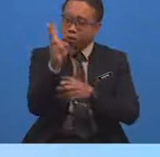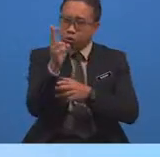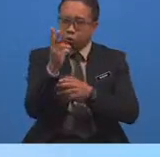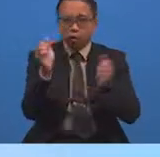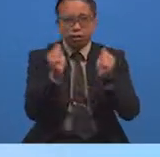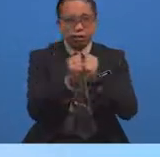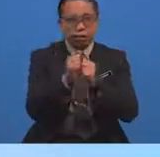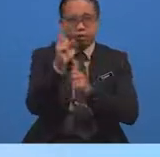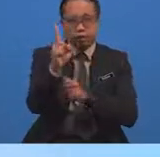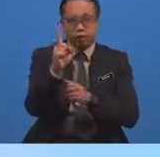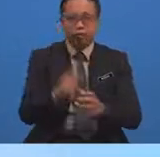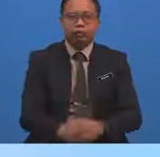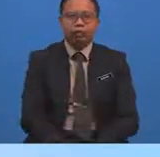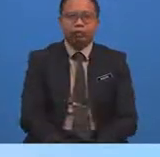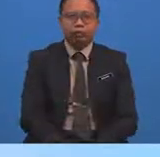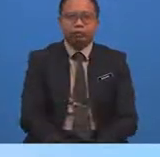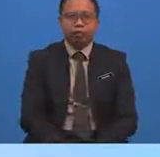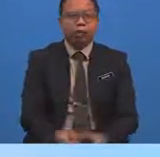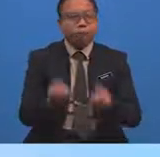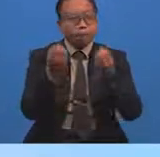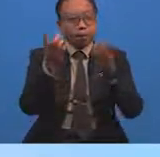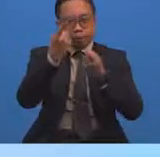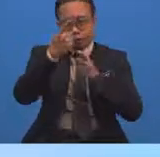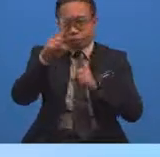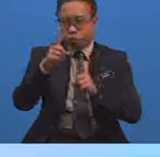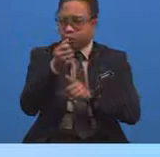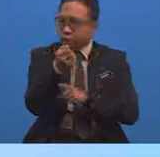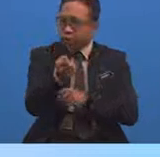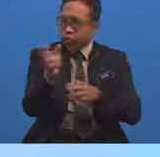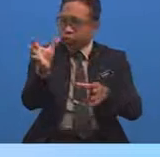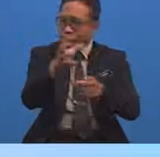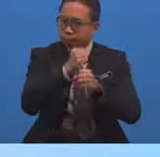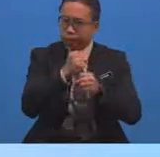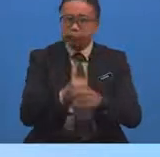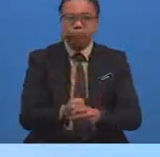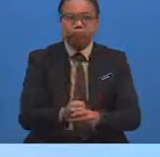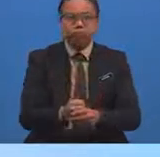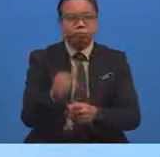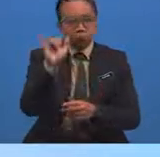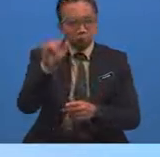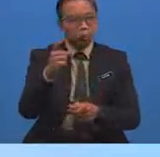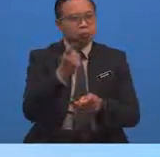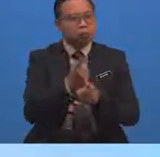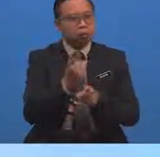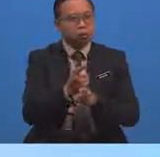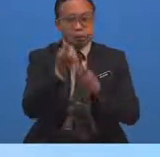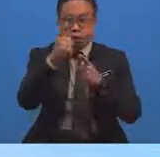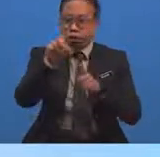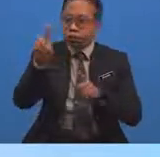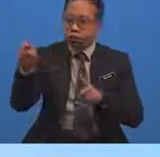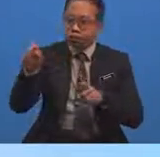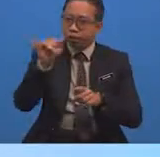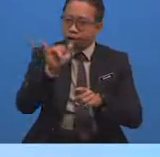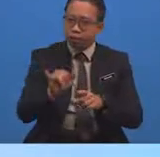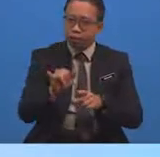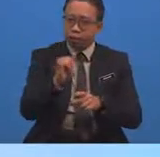dengan satu berapakah jawaban yang kamu dapatin Yap jawabannya